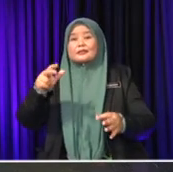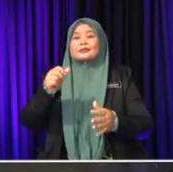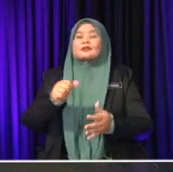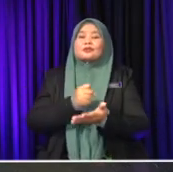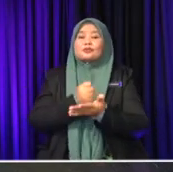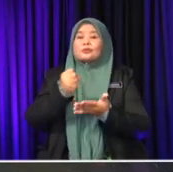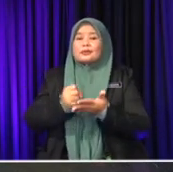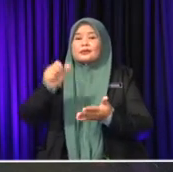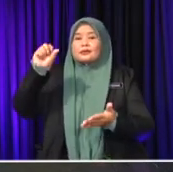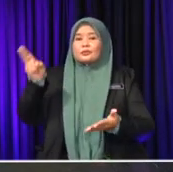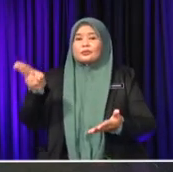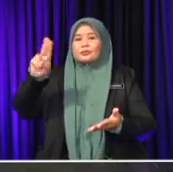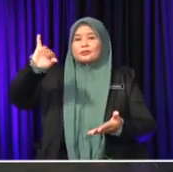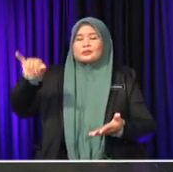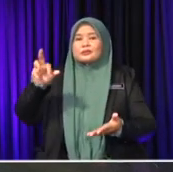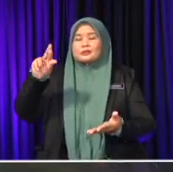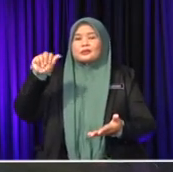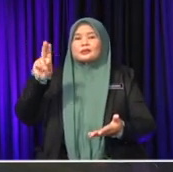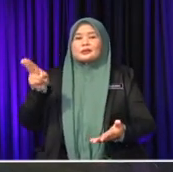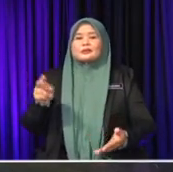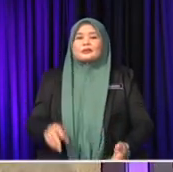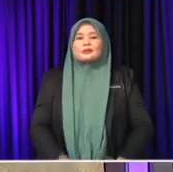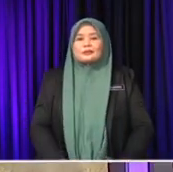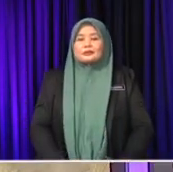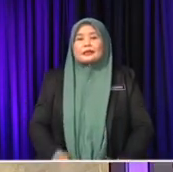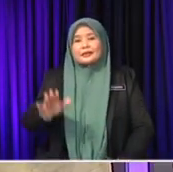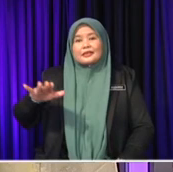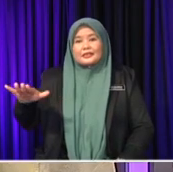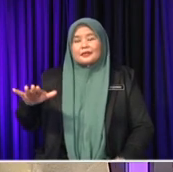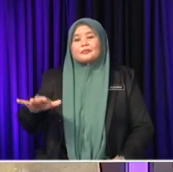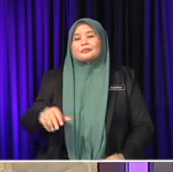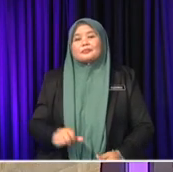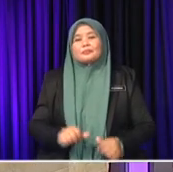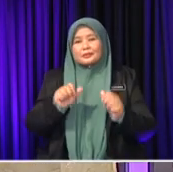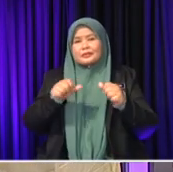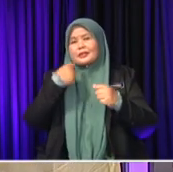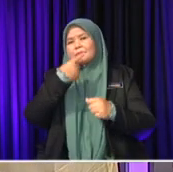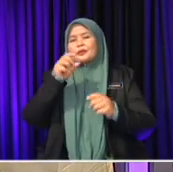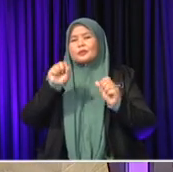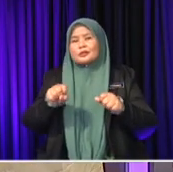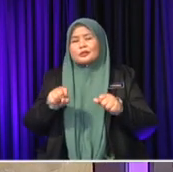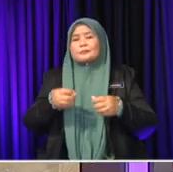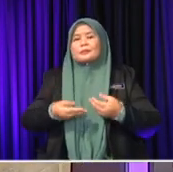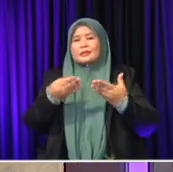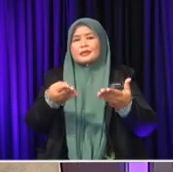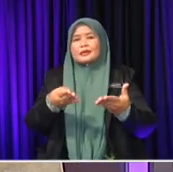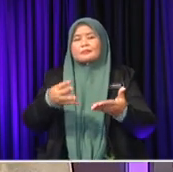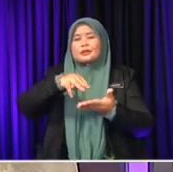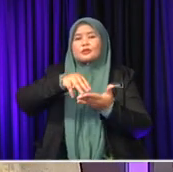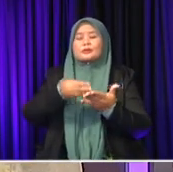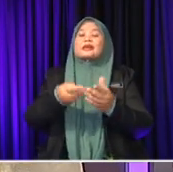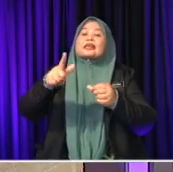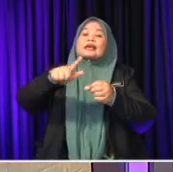betul begini ya makhluk lain kita tengok adik-adik di studio Siapa yang boleh berikan terjemahan